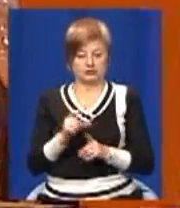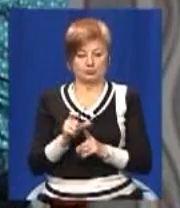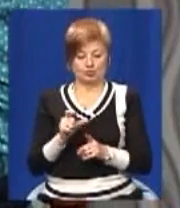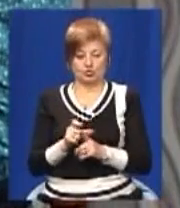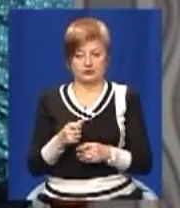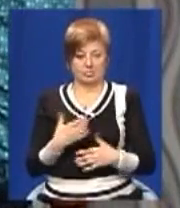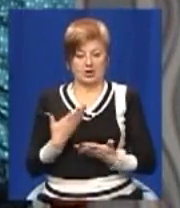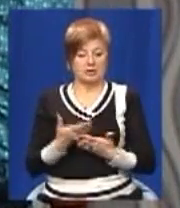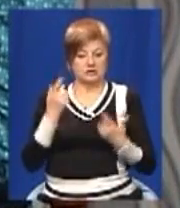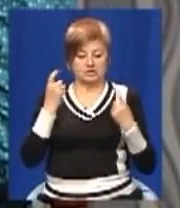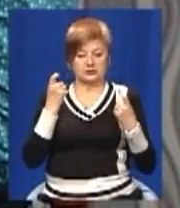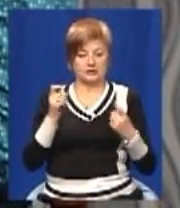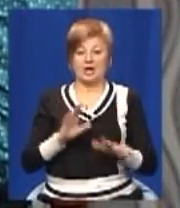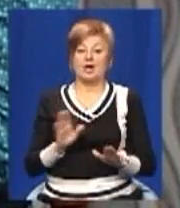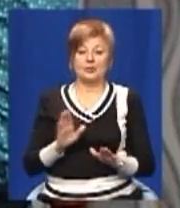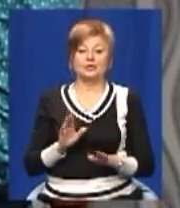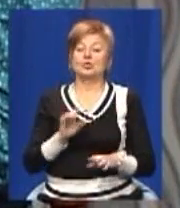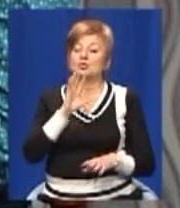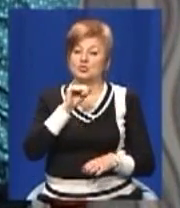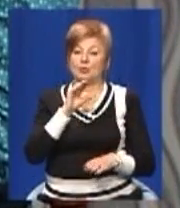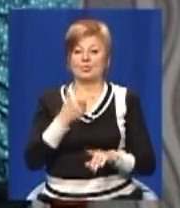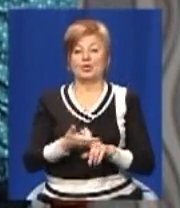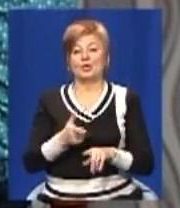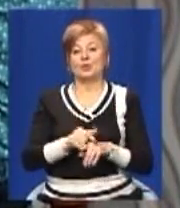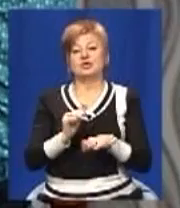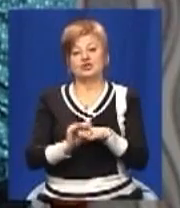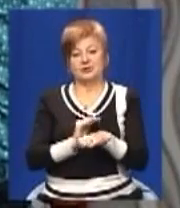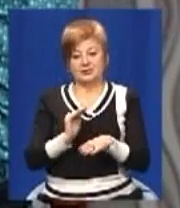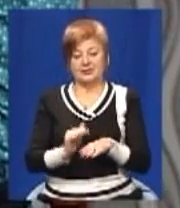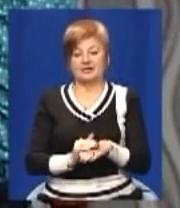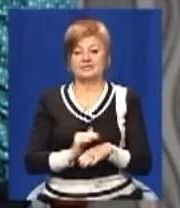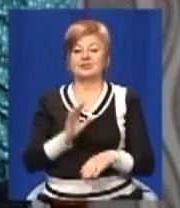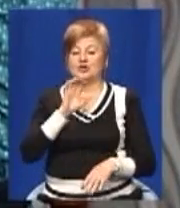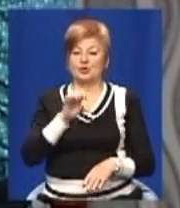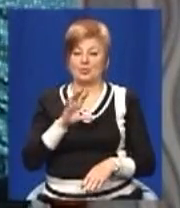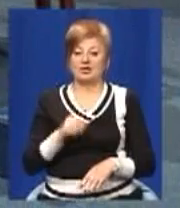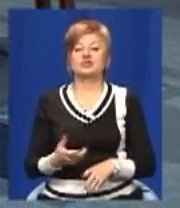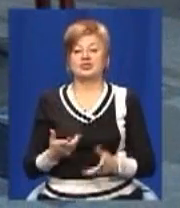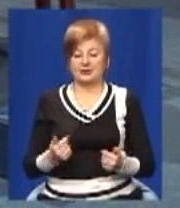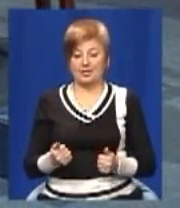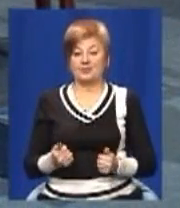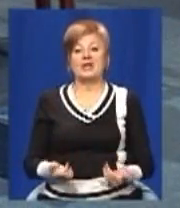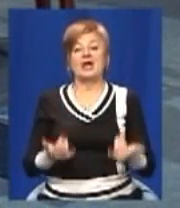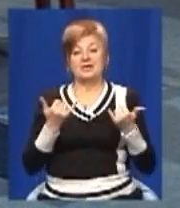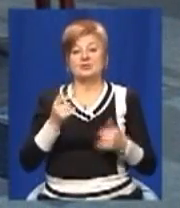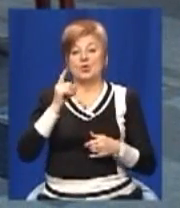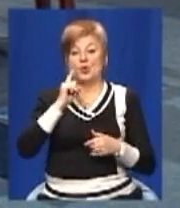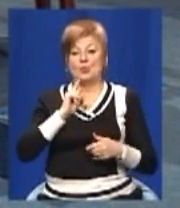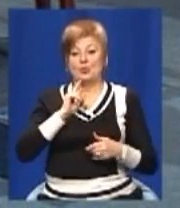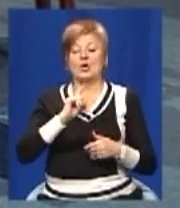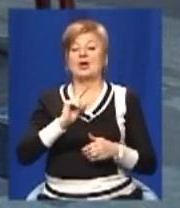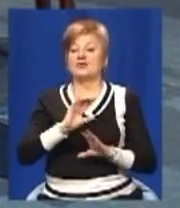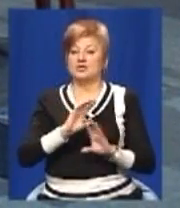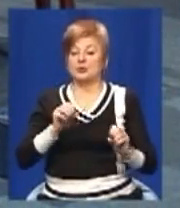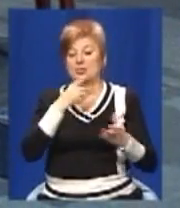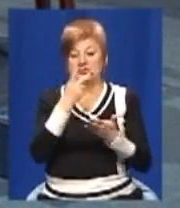букв, так, такі гучні звуки, але добермани, вони досить такі лагідні та ніжні цуцики. Так. Ну, а на сьогодні ми вам пропонуємо